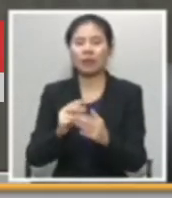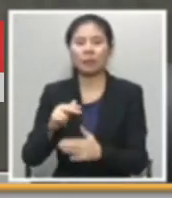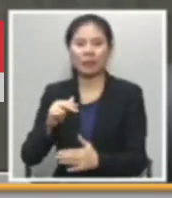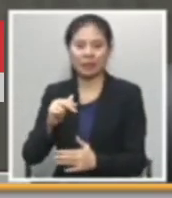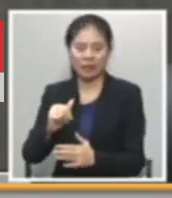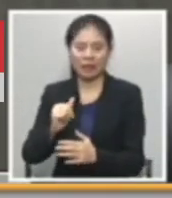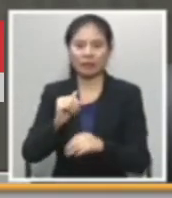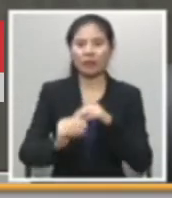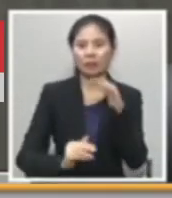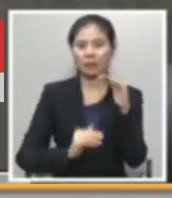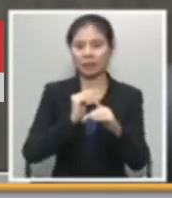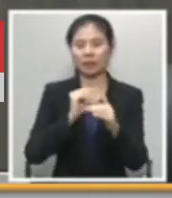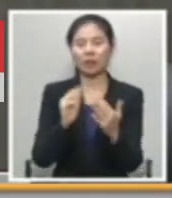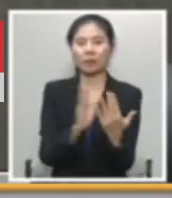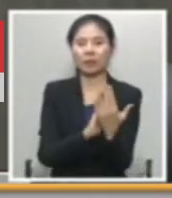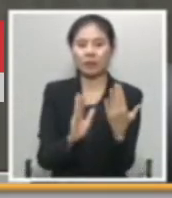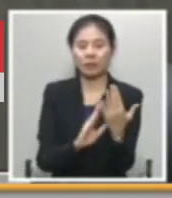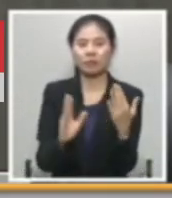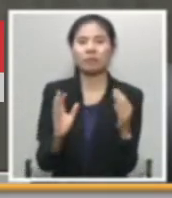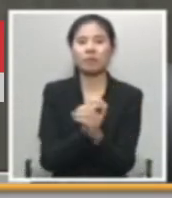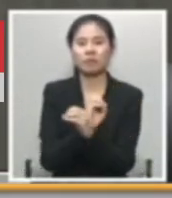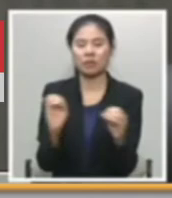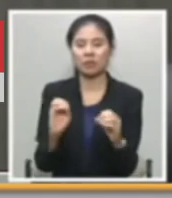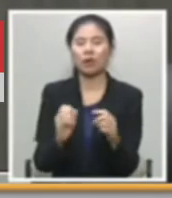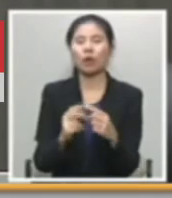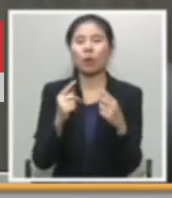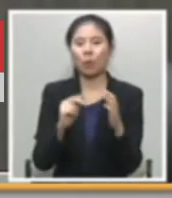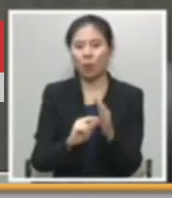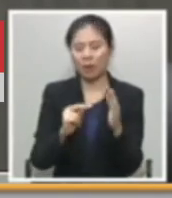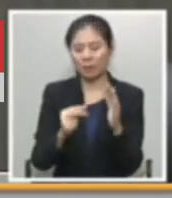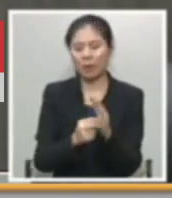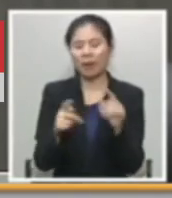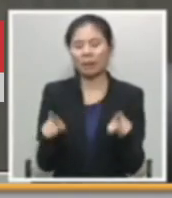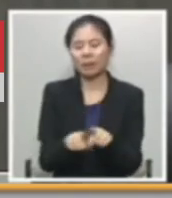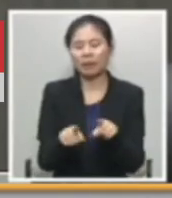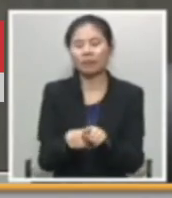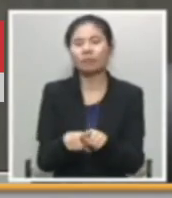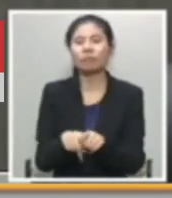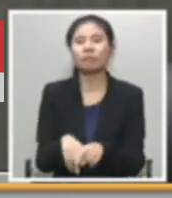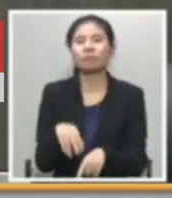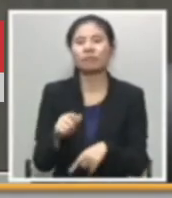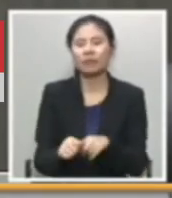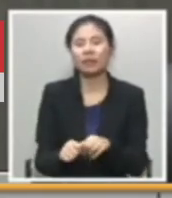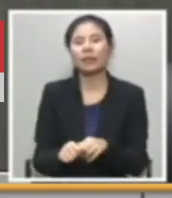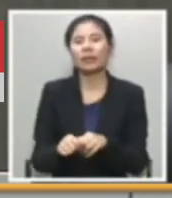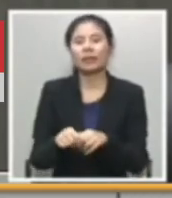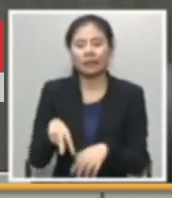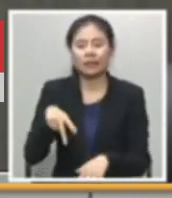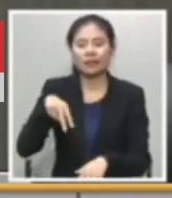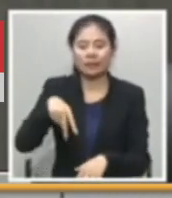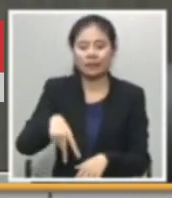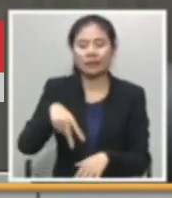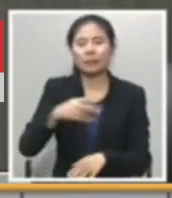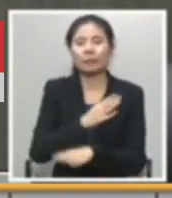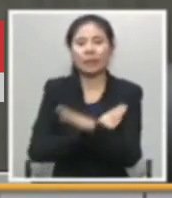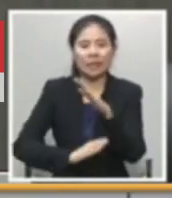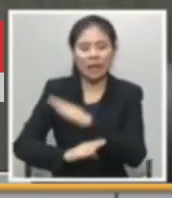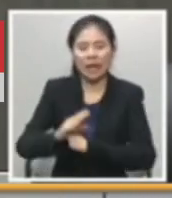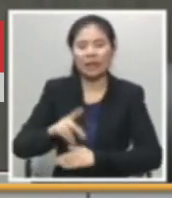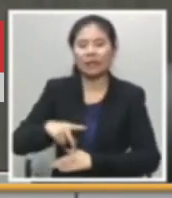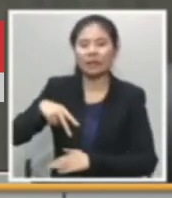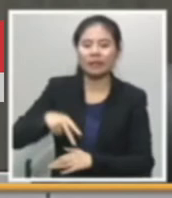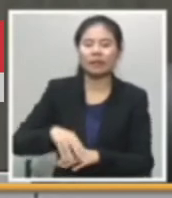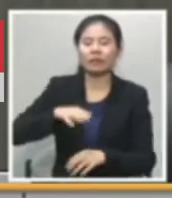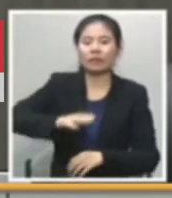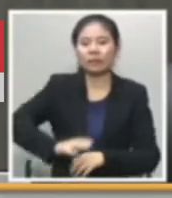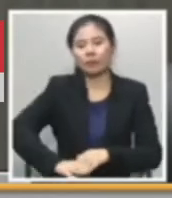ศจึงเหมือนกับเดินขาเดียวประเทศเปรียบเสมือนคนพิการเดิน